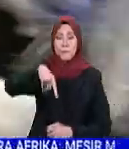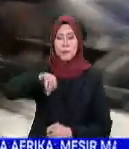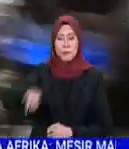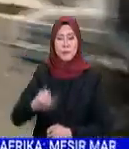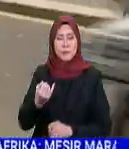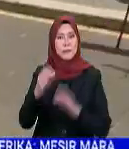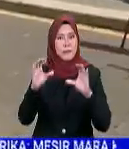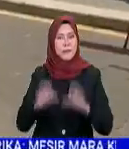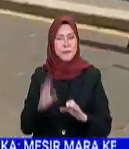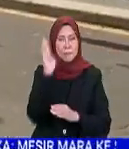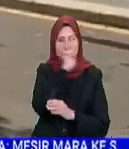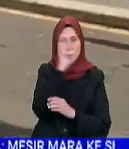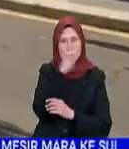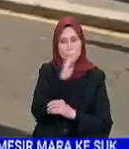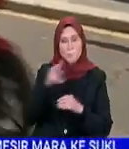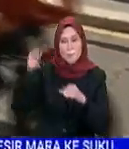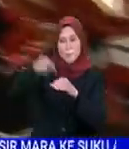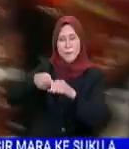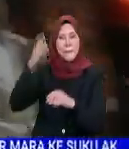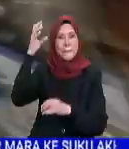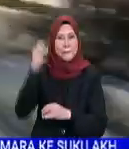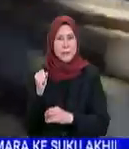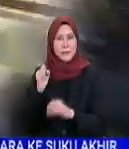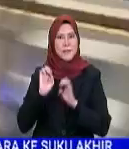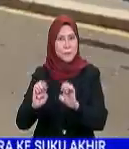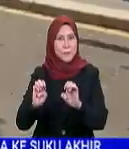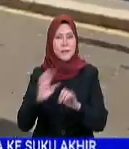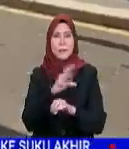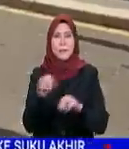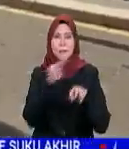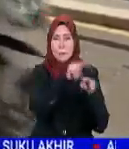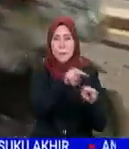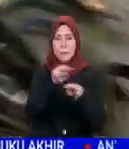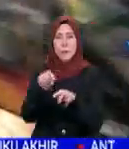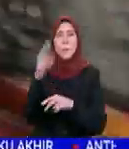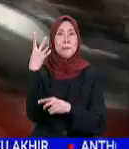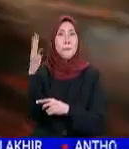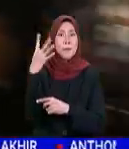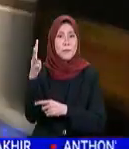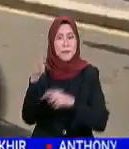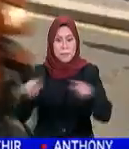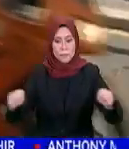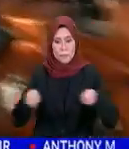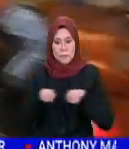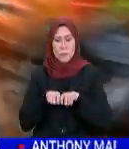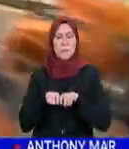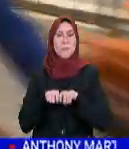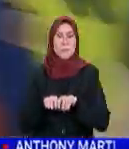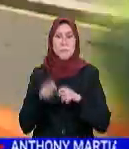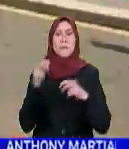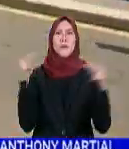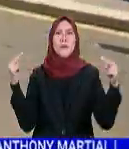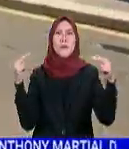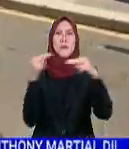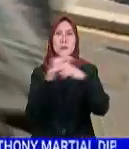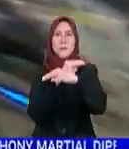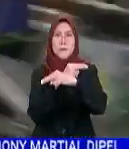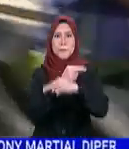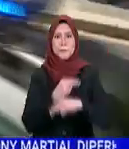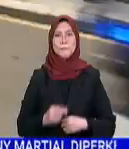menggunakan kaedah penyamaran sebagai penumpang bas ekspres dan pemantauan di 14 lokasi tumpuan sepanjang lebuh raya.